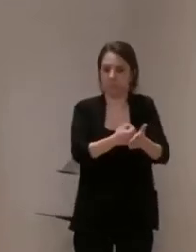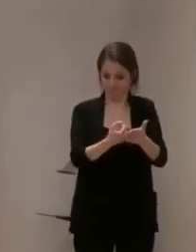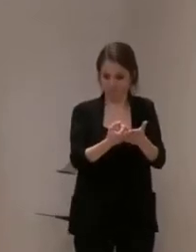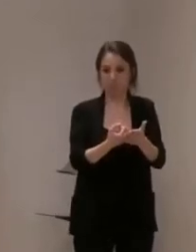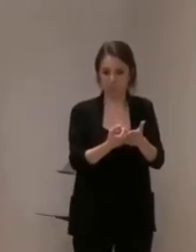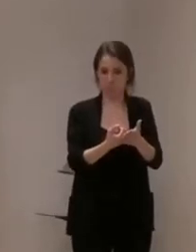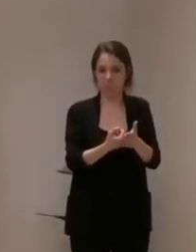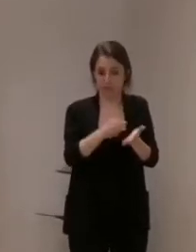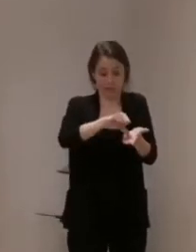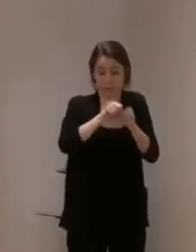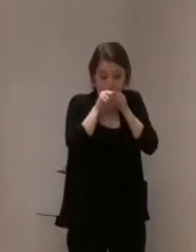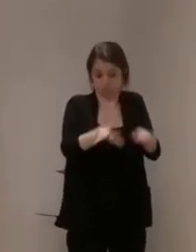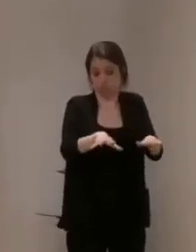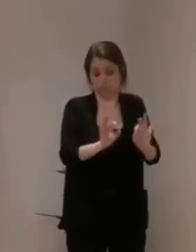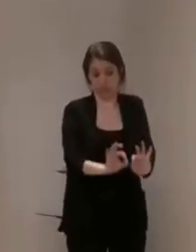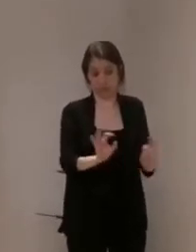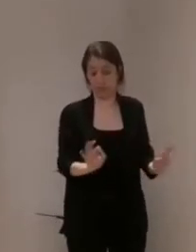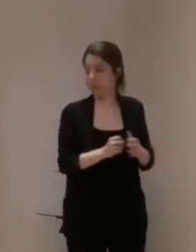I això hem de tenir en compte.